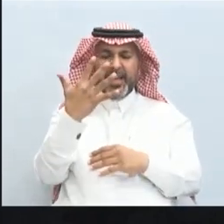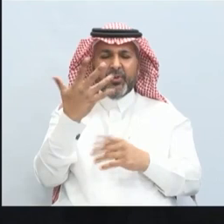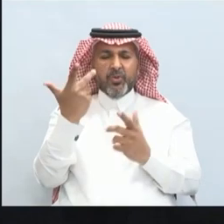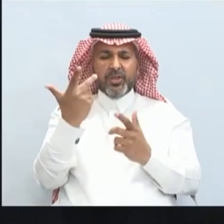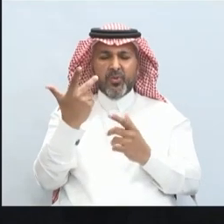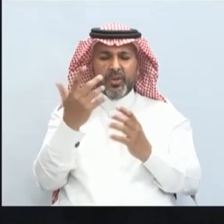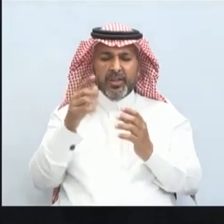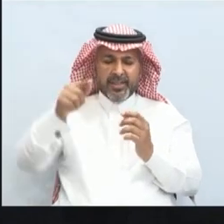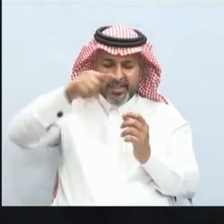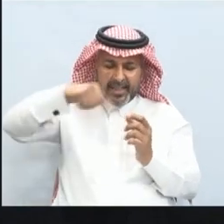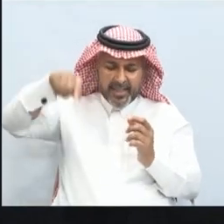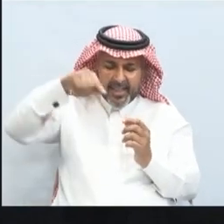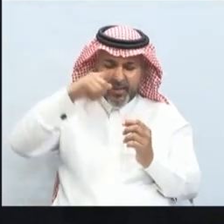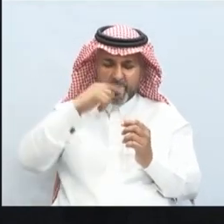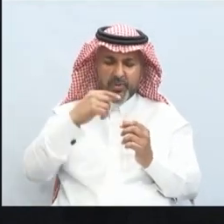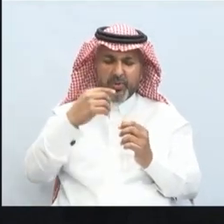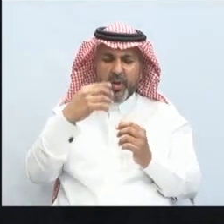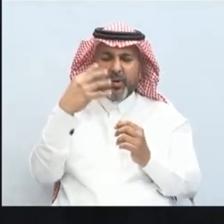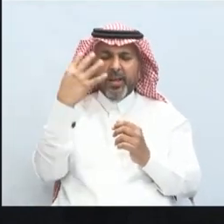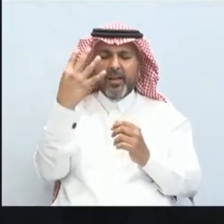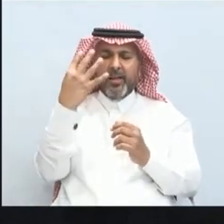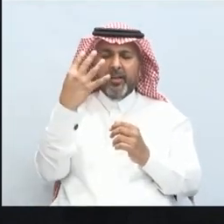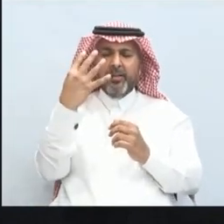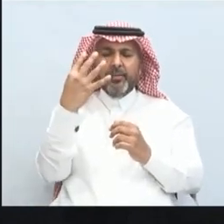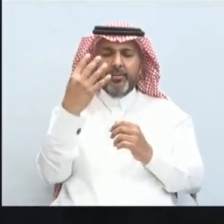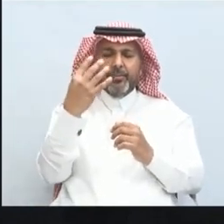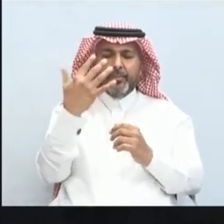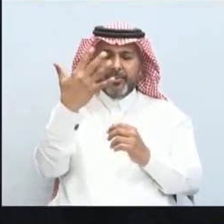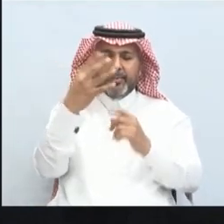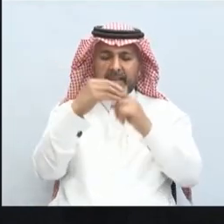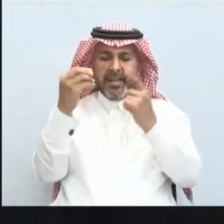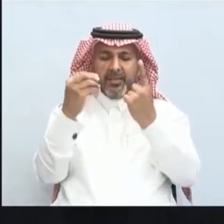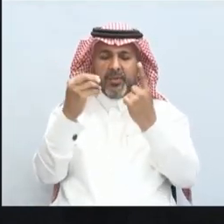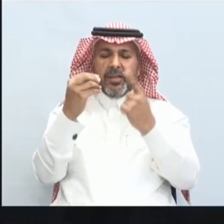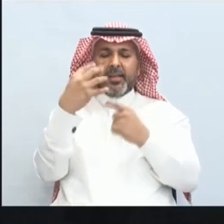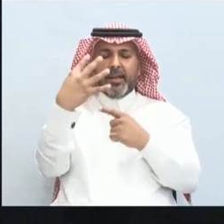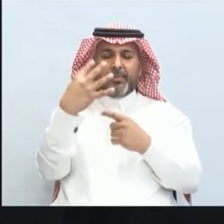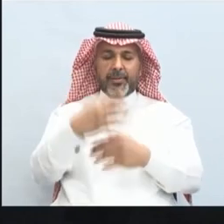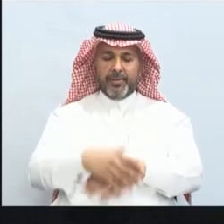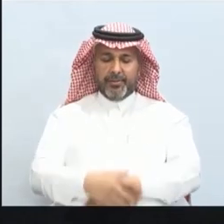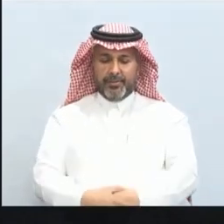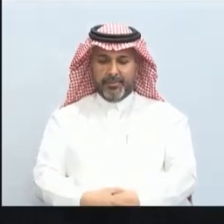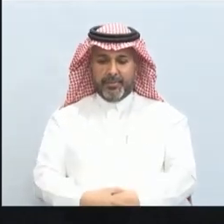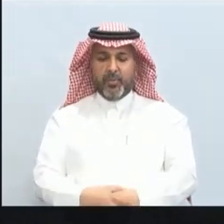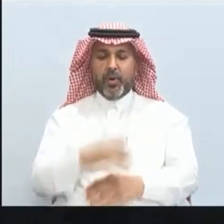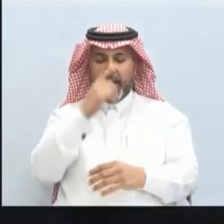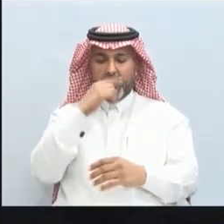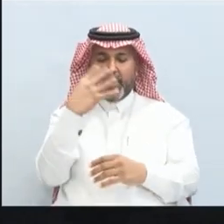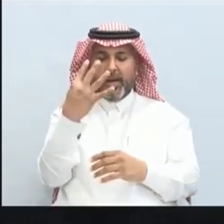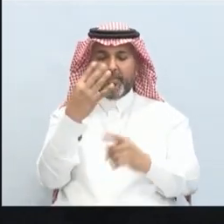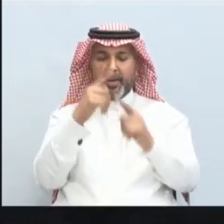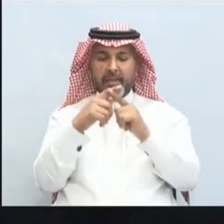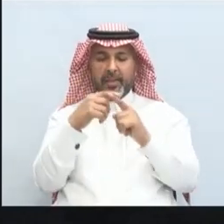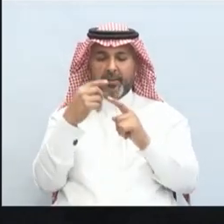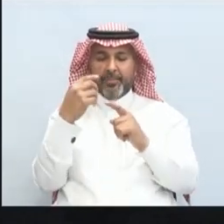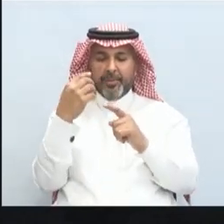طاوله دائريه لما اجي ارتبه طالما ان ما في بدايه ولا في نهايه اذا راح اقول ان عدد طرق